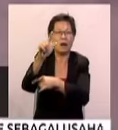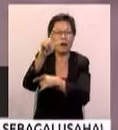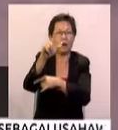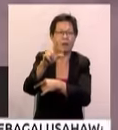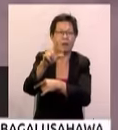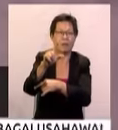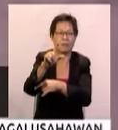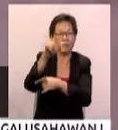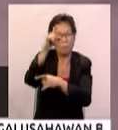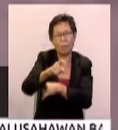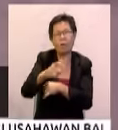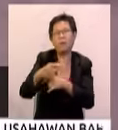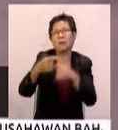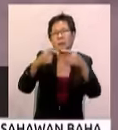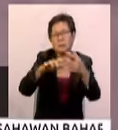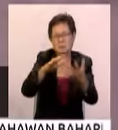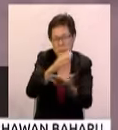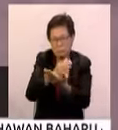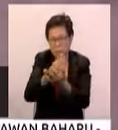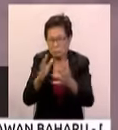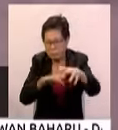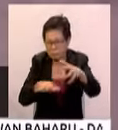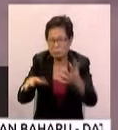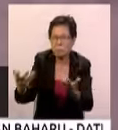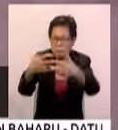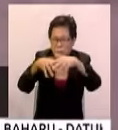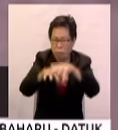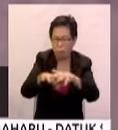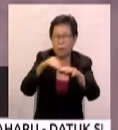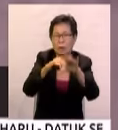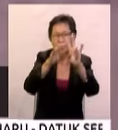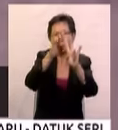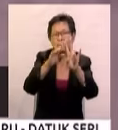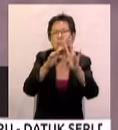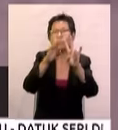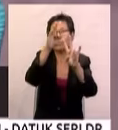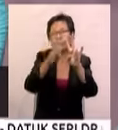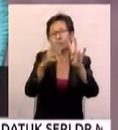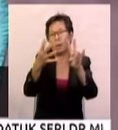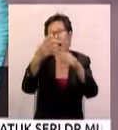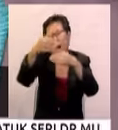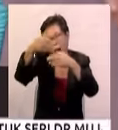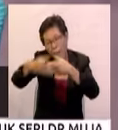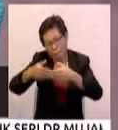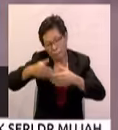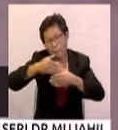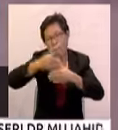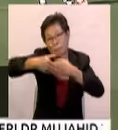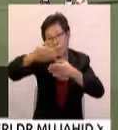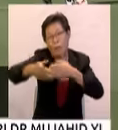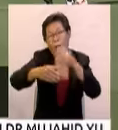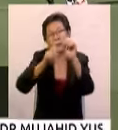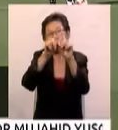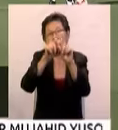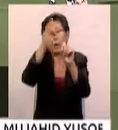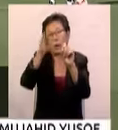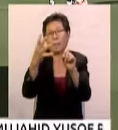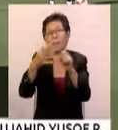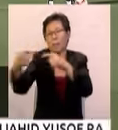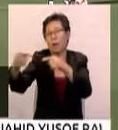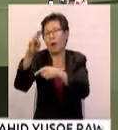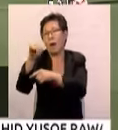Catalan juga perlu menghadapi percaturan Diego Simeone pada 7 April. Dan selepas itu, pada 11 April dijadual bertemu Manchester